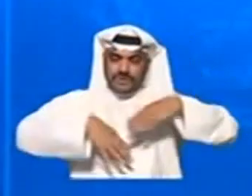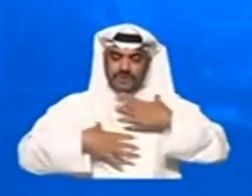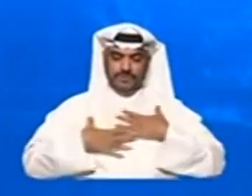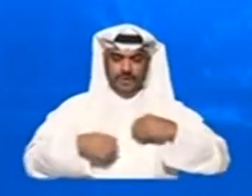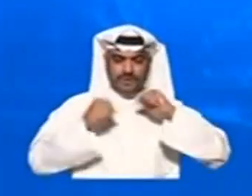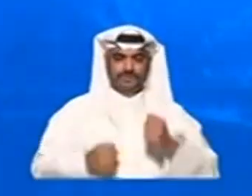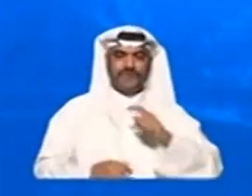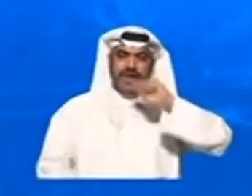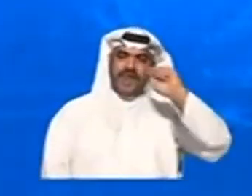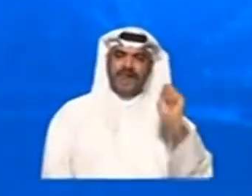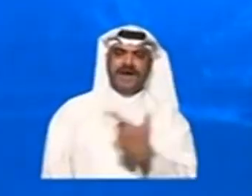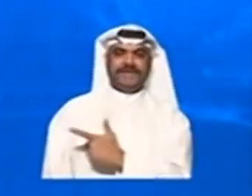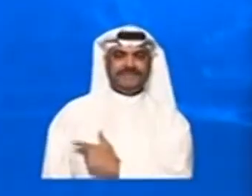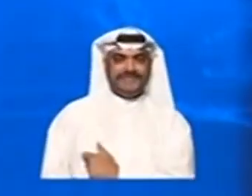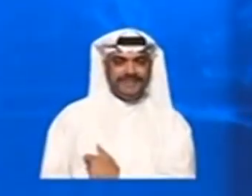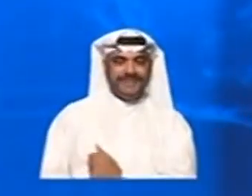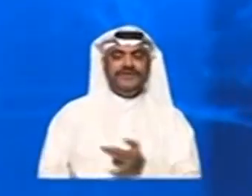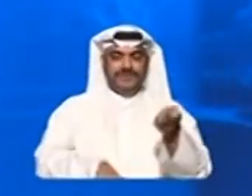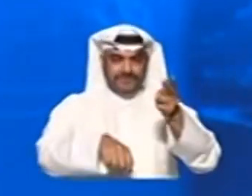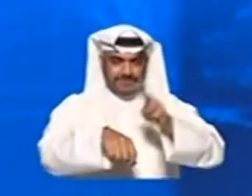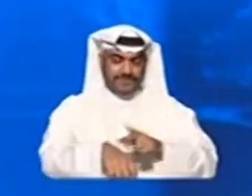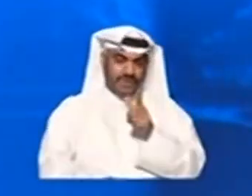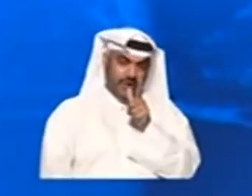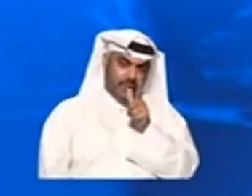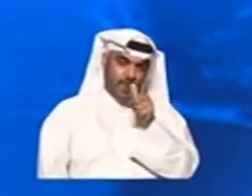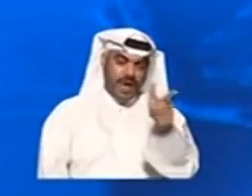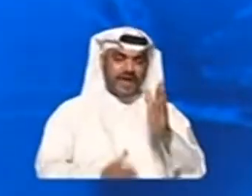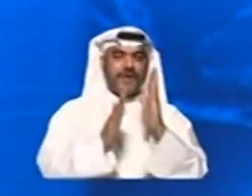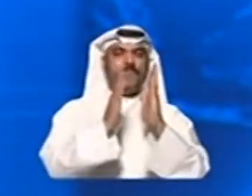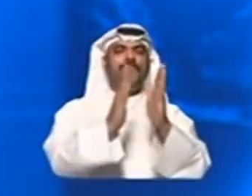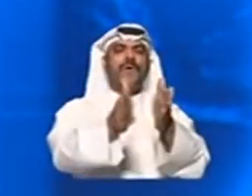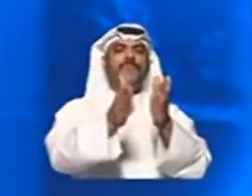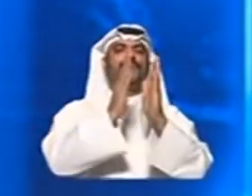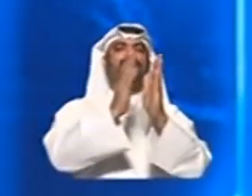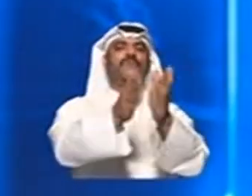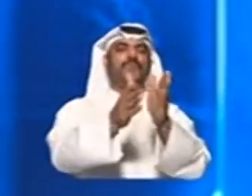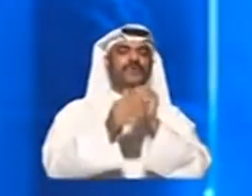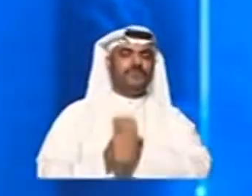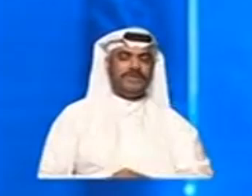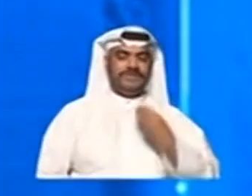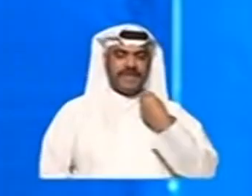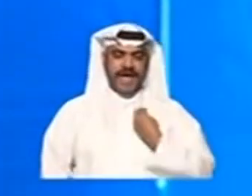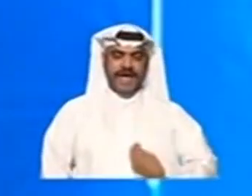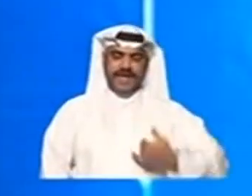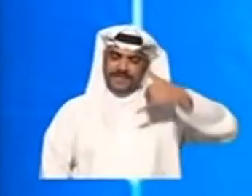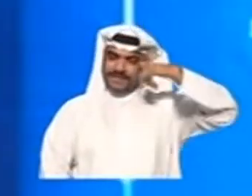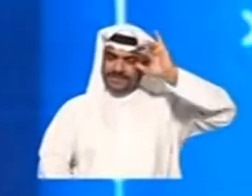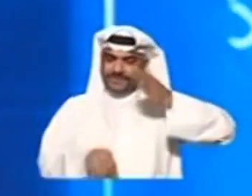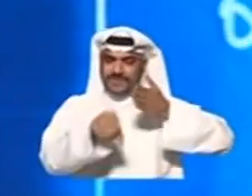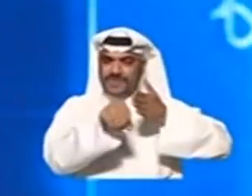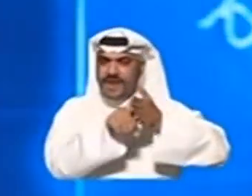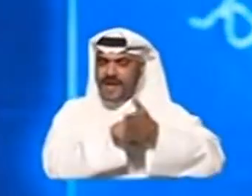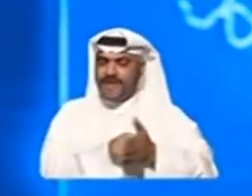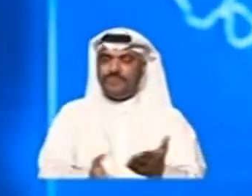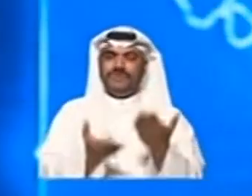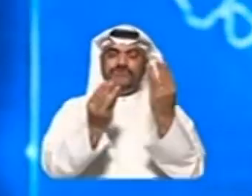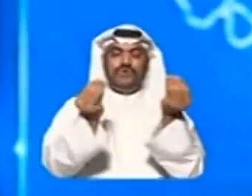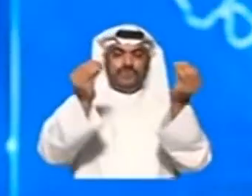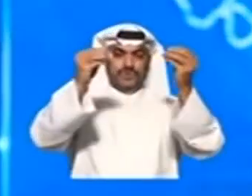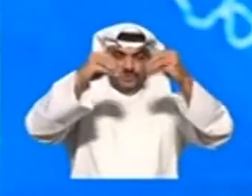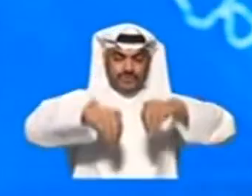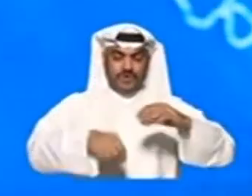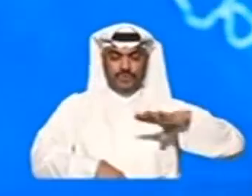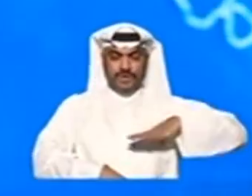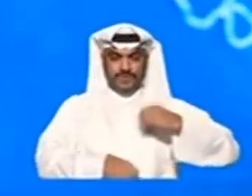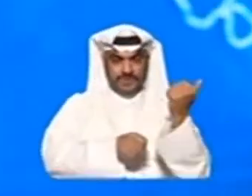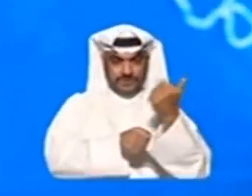بالشفاء العاجل، كما عبر عن خالص تهانيه لصاحب السمو أمير البلاد حفظه الله ورعاه ولسمو نائب